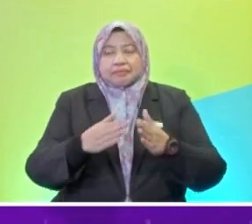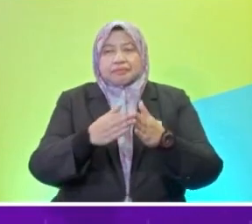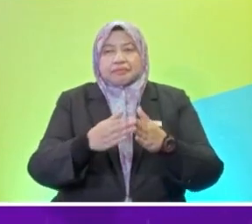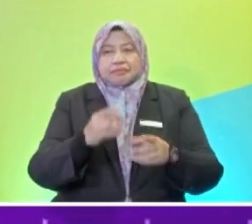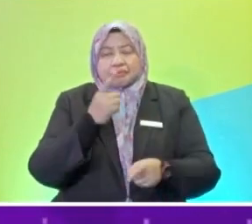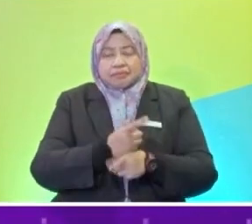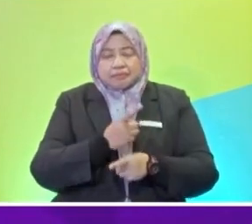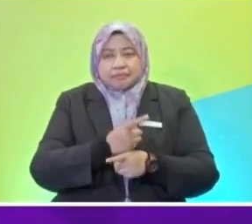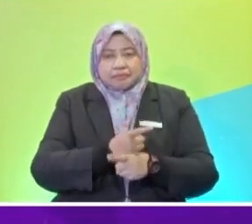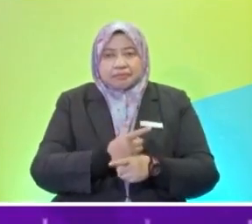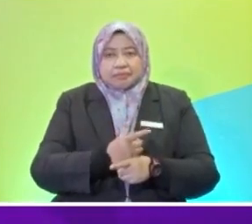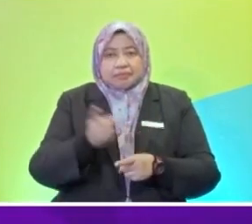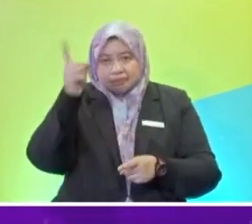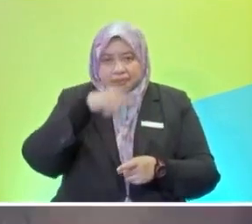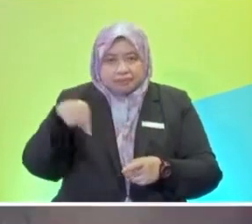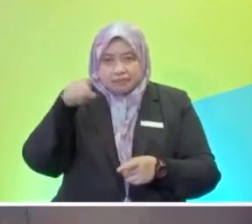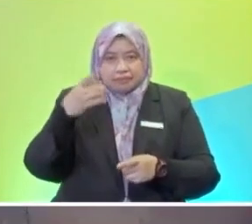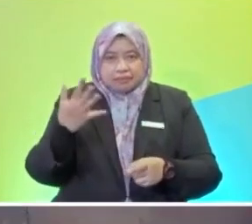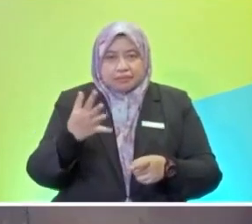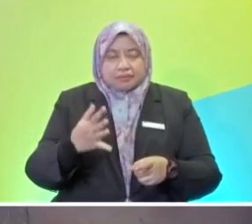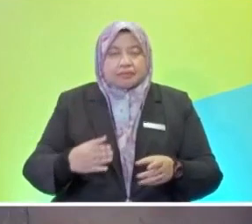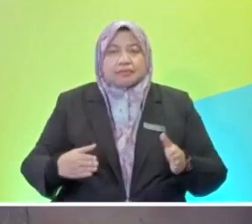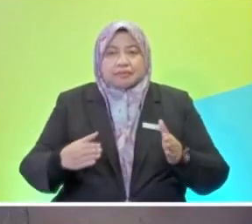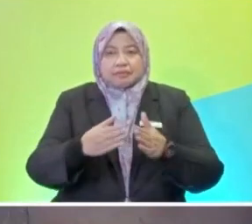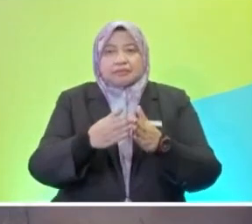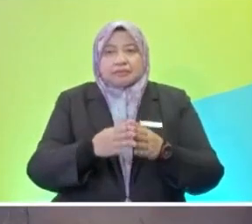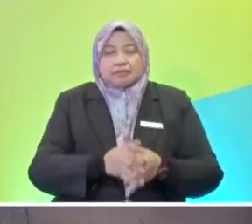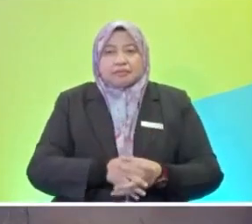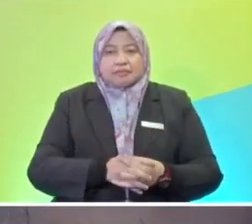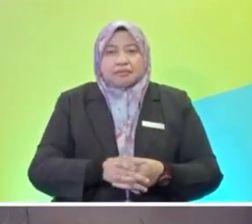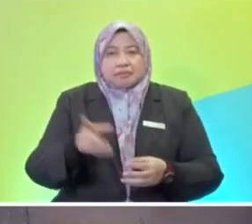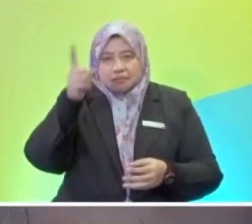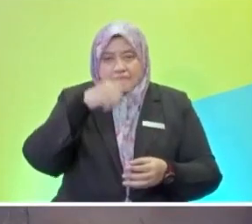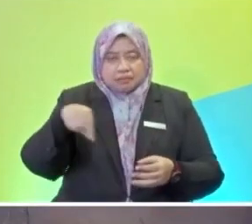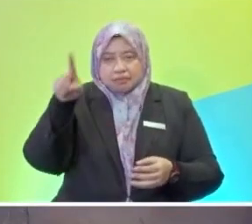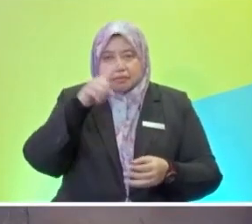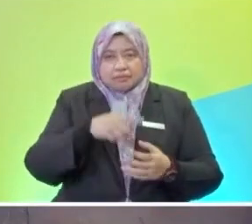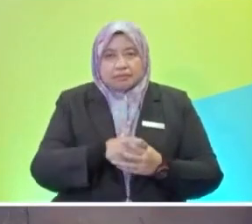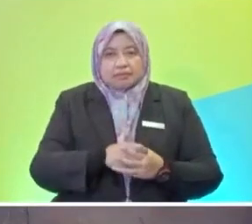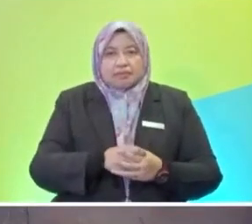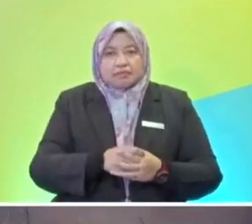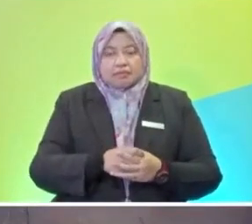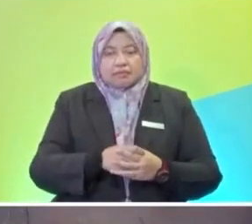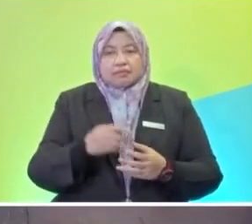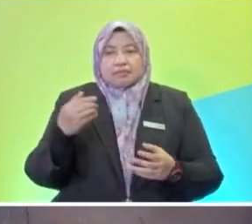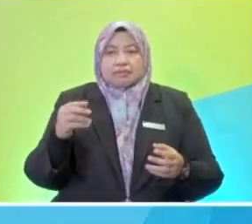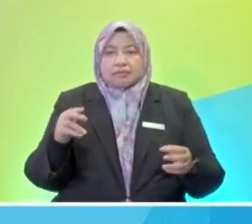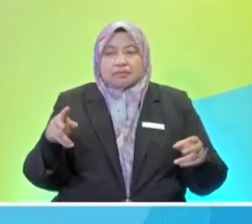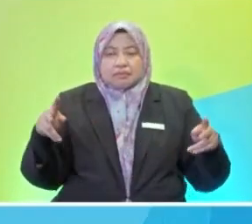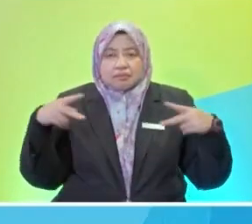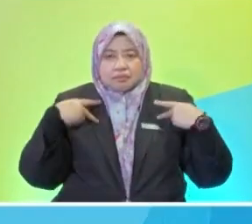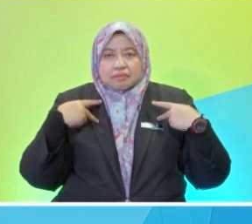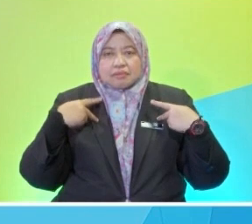betul bulatan tak ada butuh ya bulatan bentuk bulatan dia hanya mempunyai